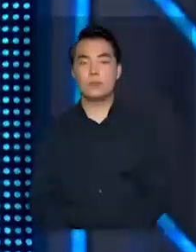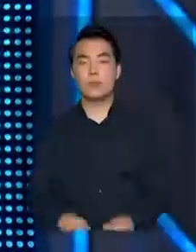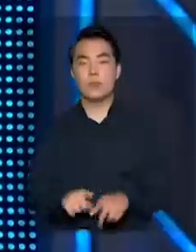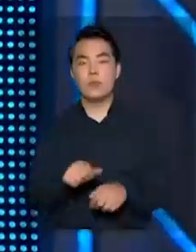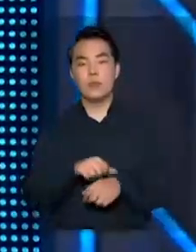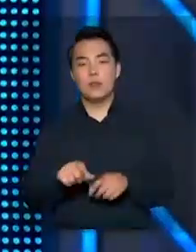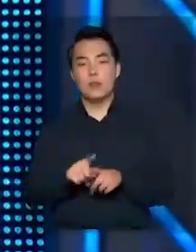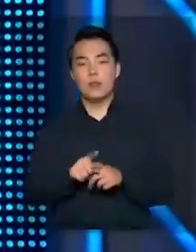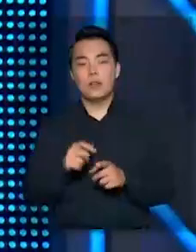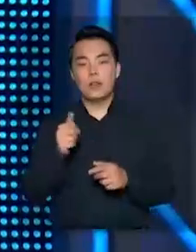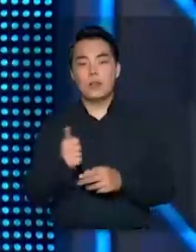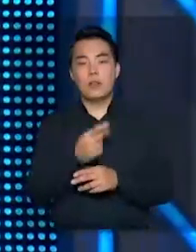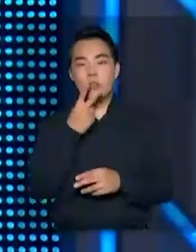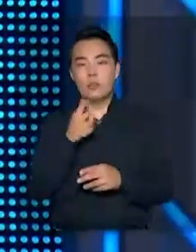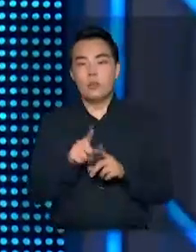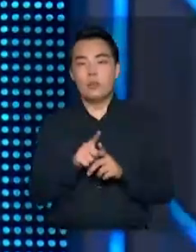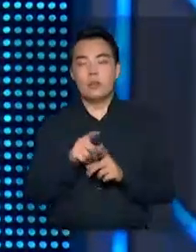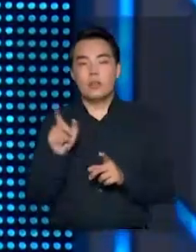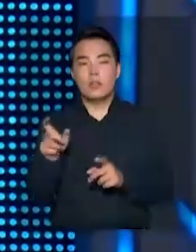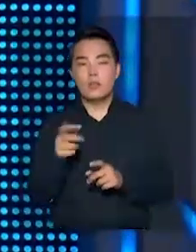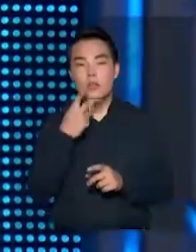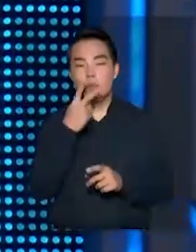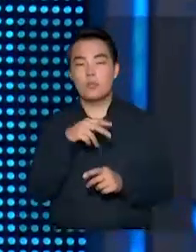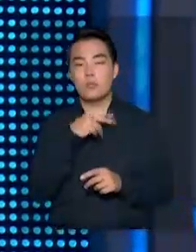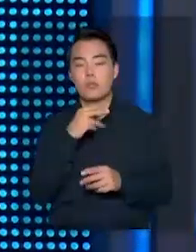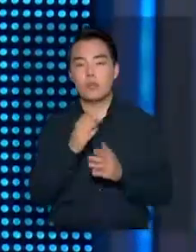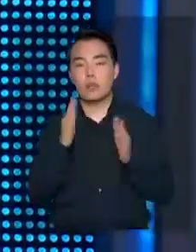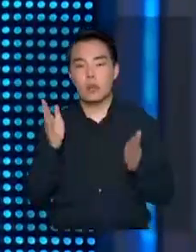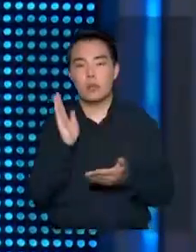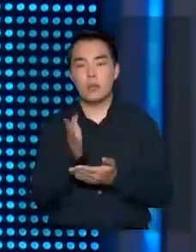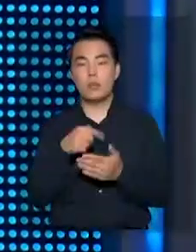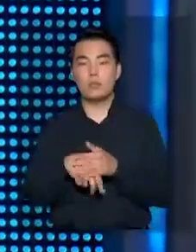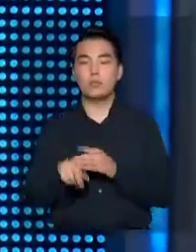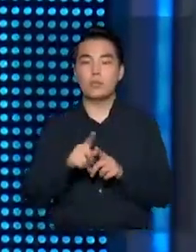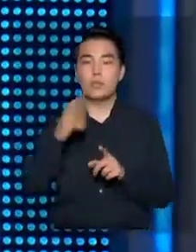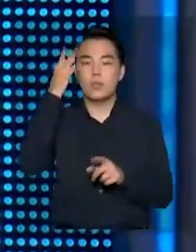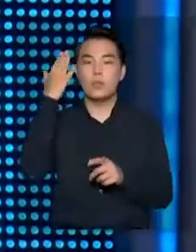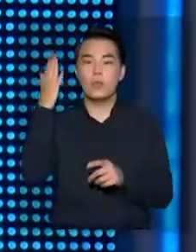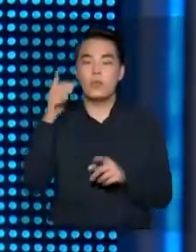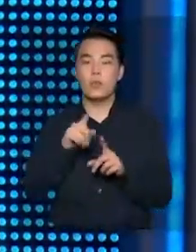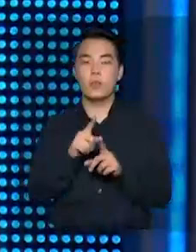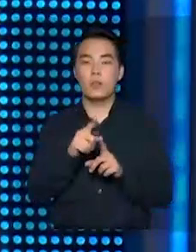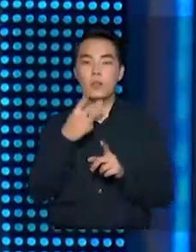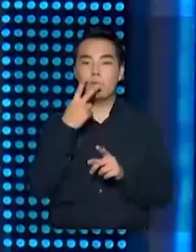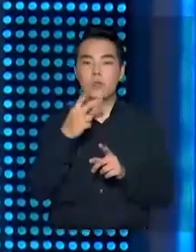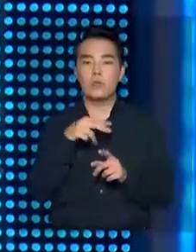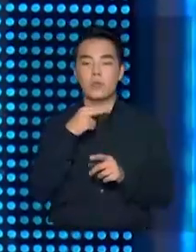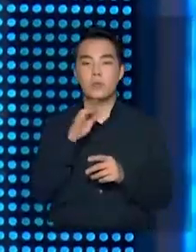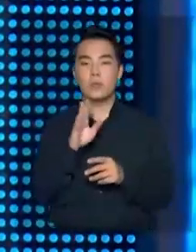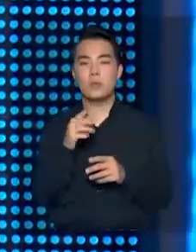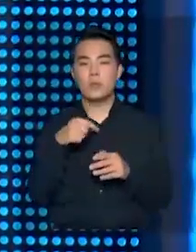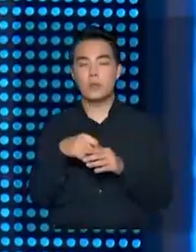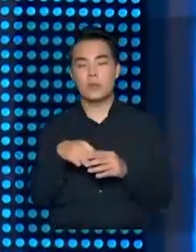Сыртта жақсы жағынан танылмай жүрген азаматтарымыз көп. Сондықтан шет елде жүргенде оқыс оқиғалардан бөлек,